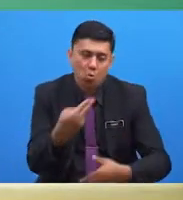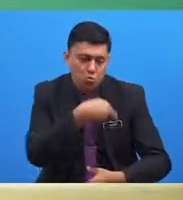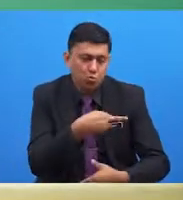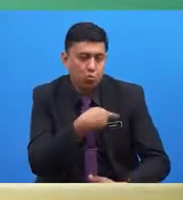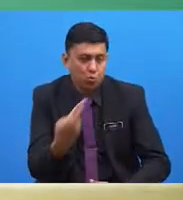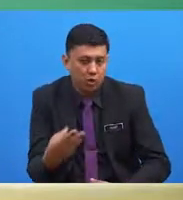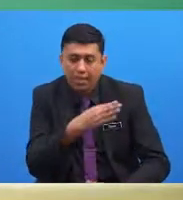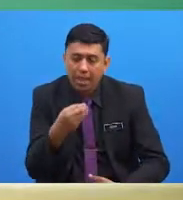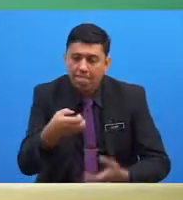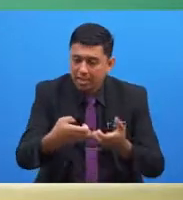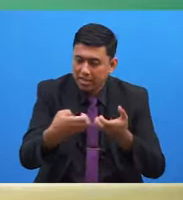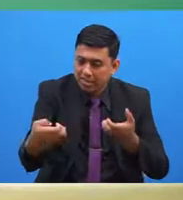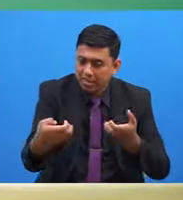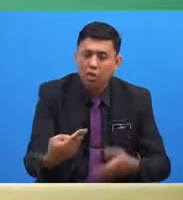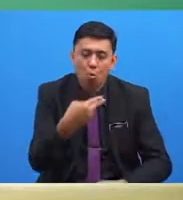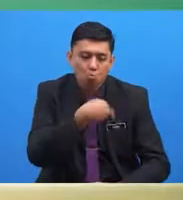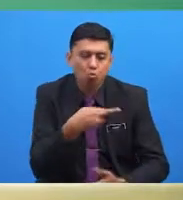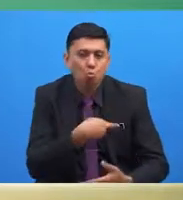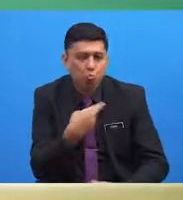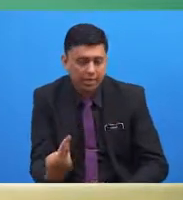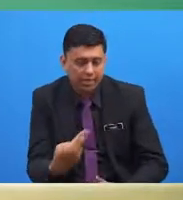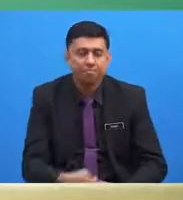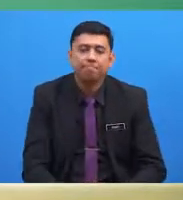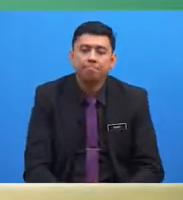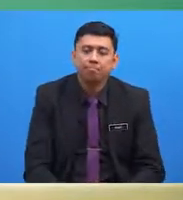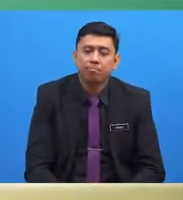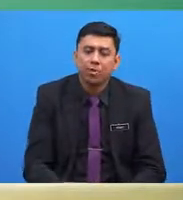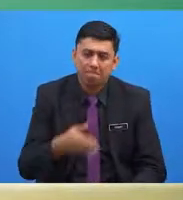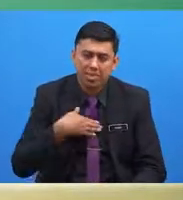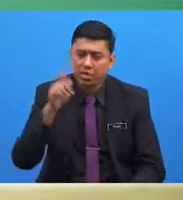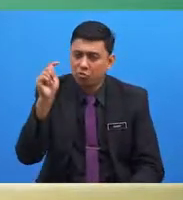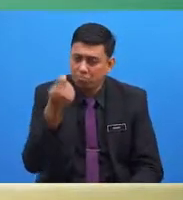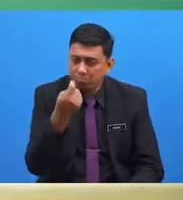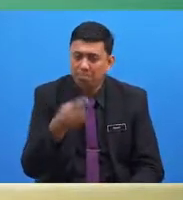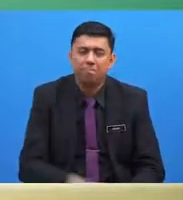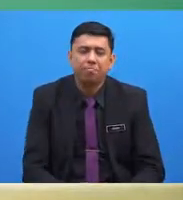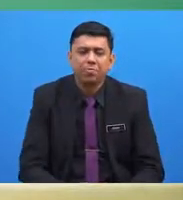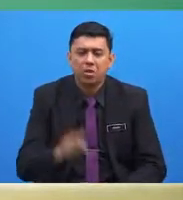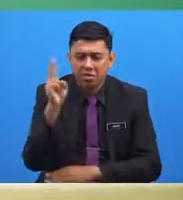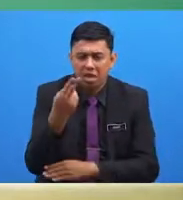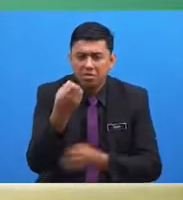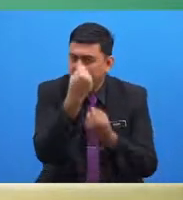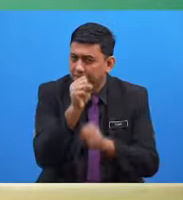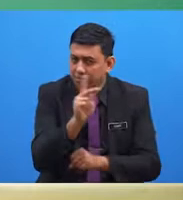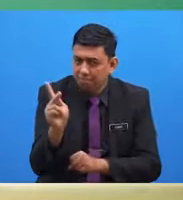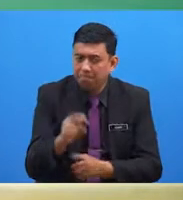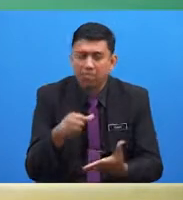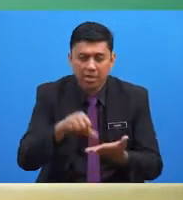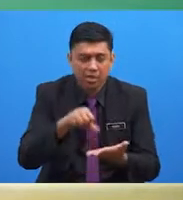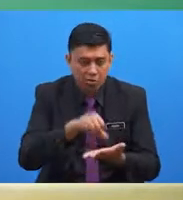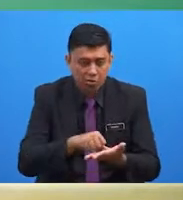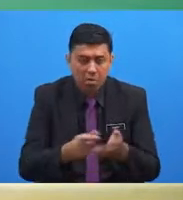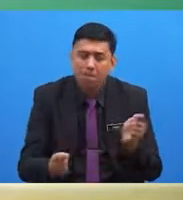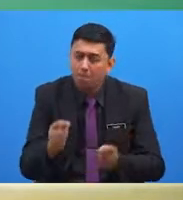akaun pengasingan untung rugi. Manakala bagi milikan tunggal pula, perniagaan hanya perlu menyediakan akaun